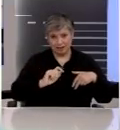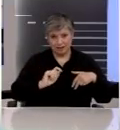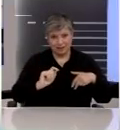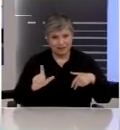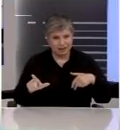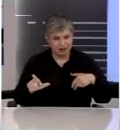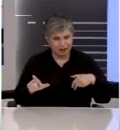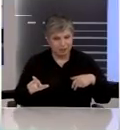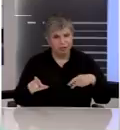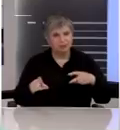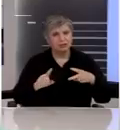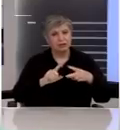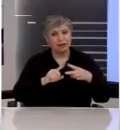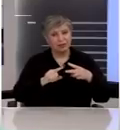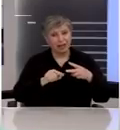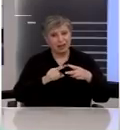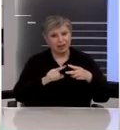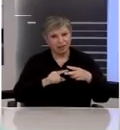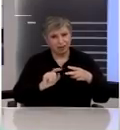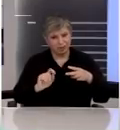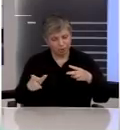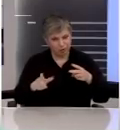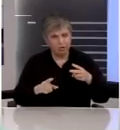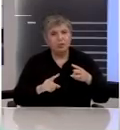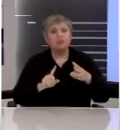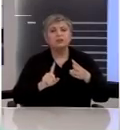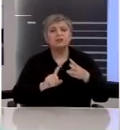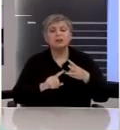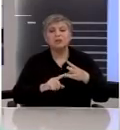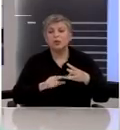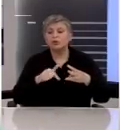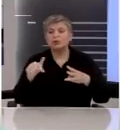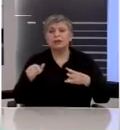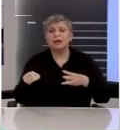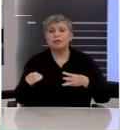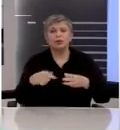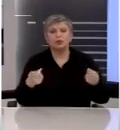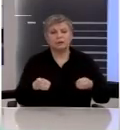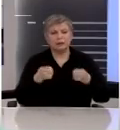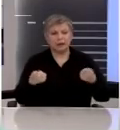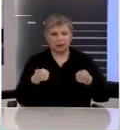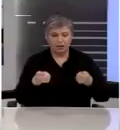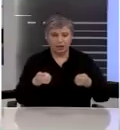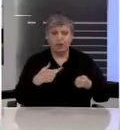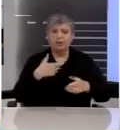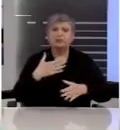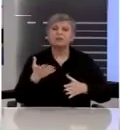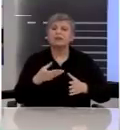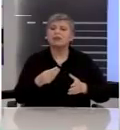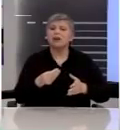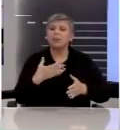προς τον ακόλουθο στρατιωτικό, αλλά και τις ενέργειες που αυτός έκανε προκειμένου να διαπιστωθεί η γνησιότητα.